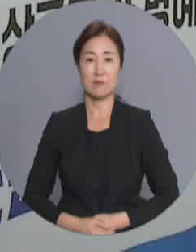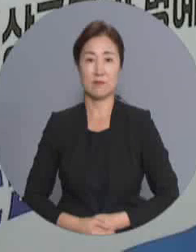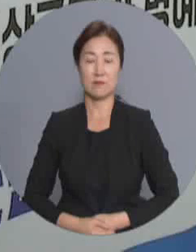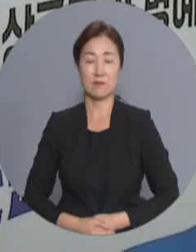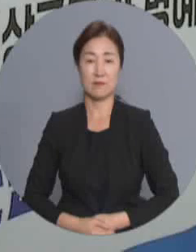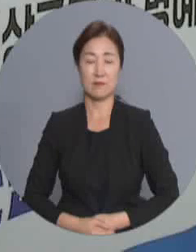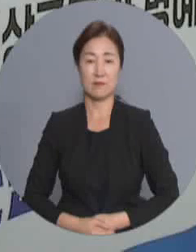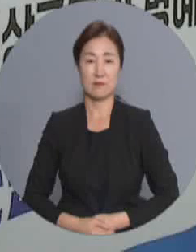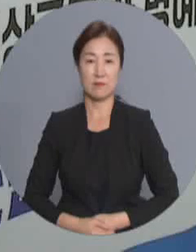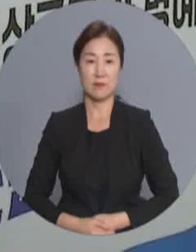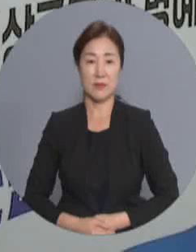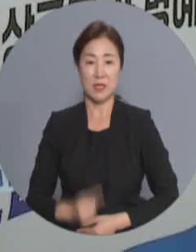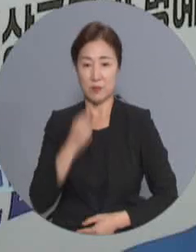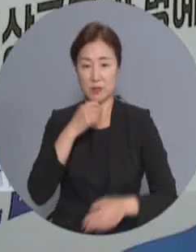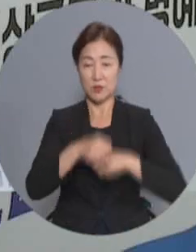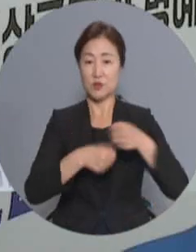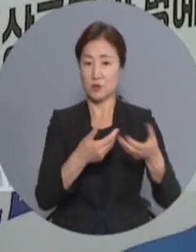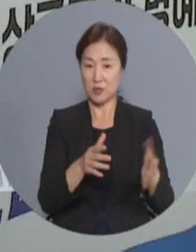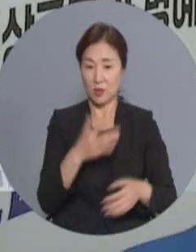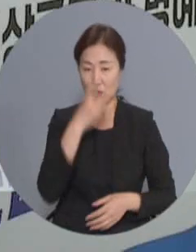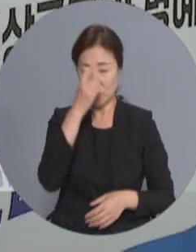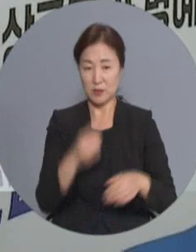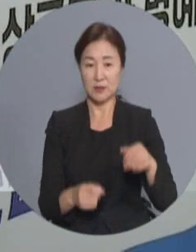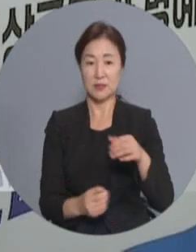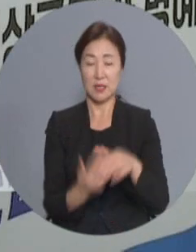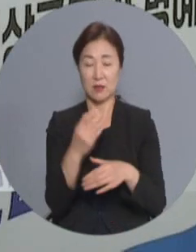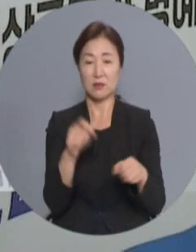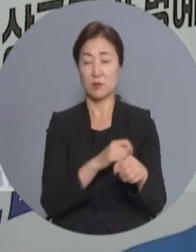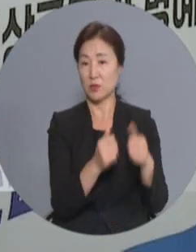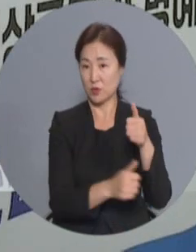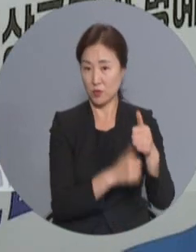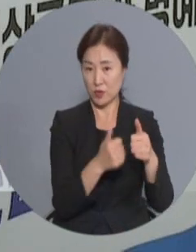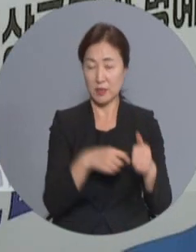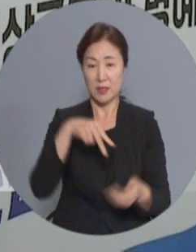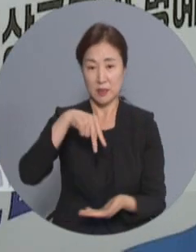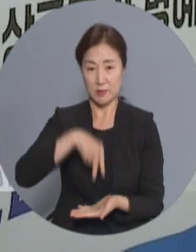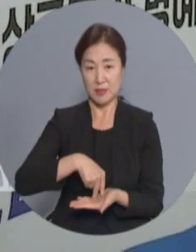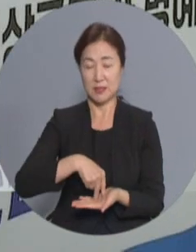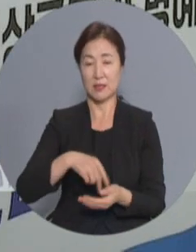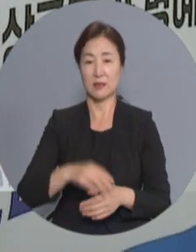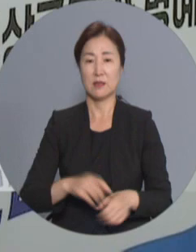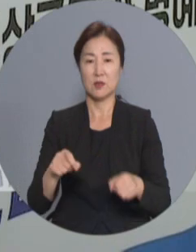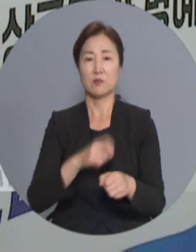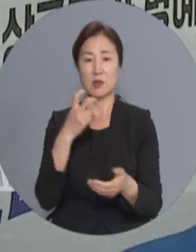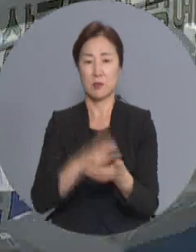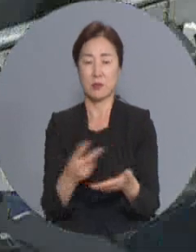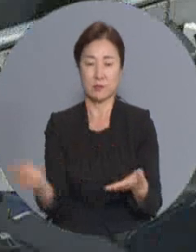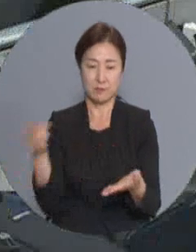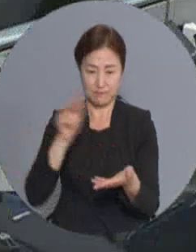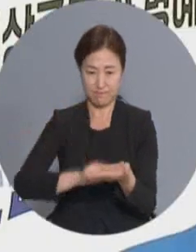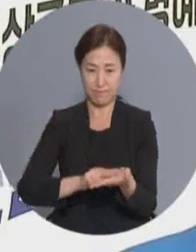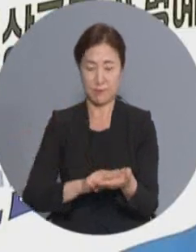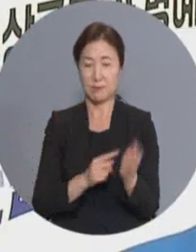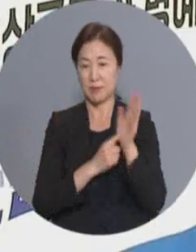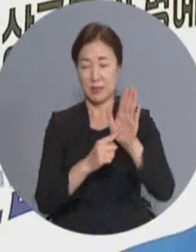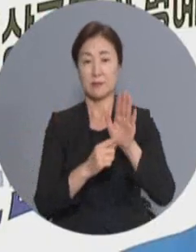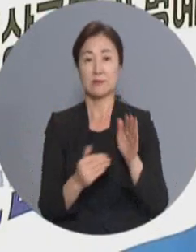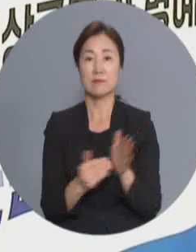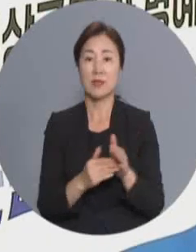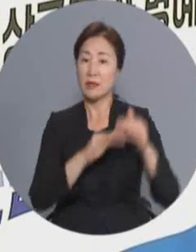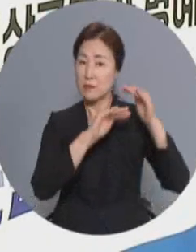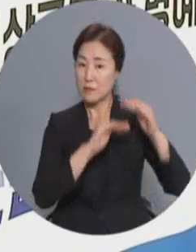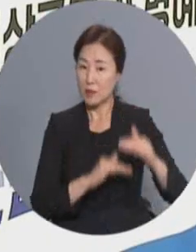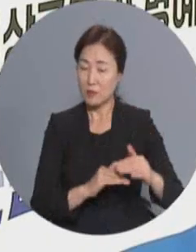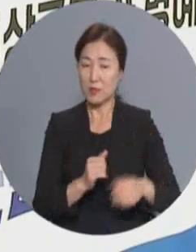김입니다 민주당 여순사건 특별위원회가 여순 사건 특별법 개정안을 발했습니다 정에는